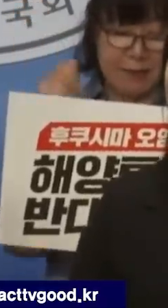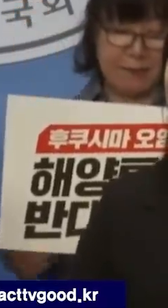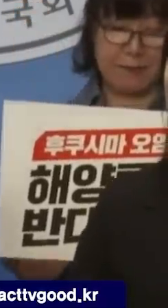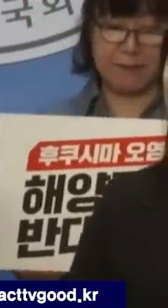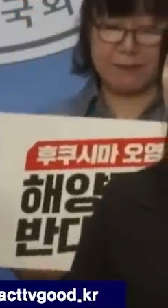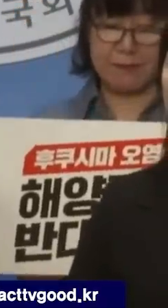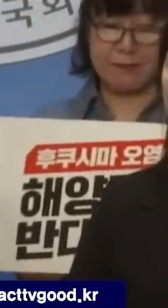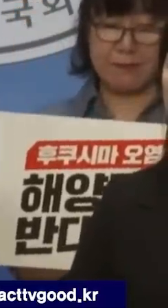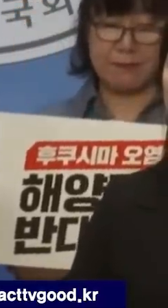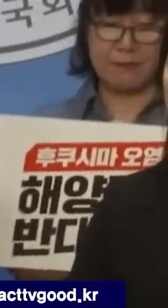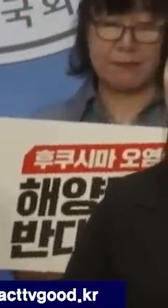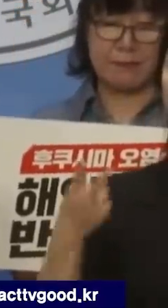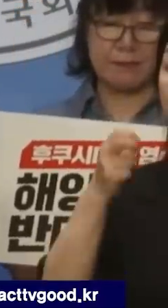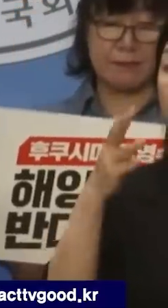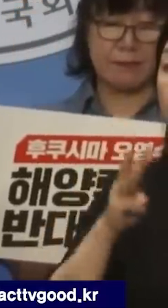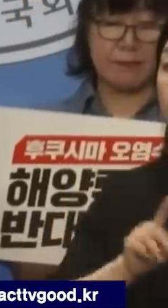책임져라!